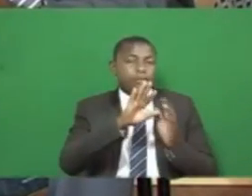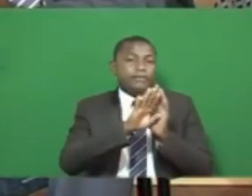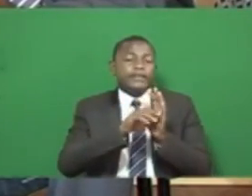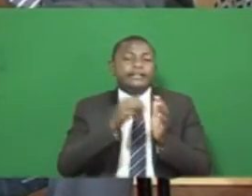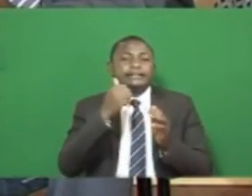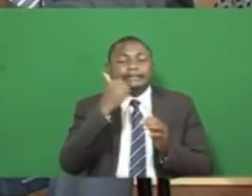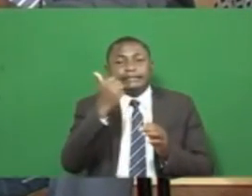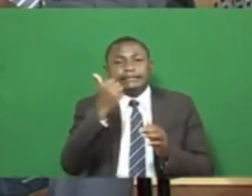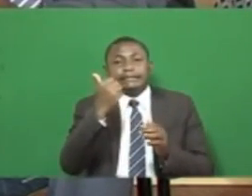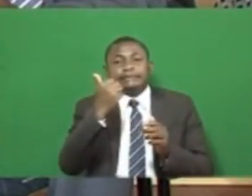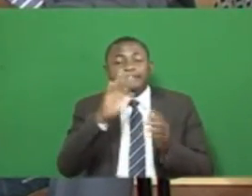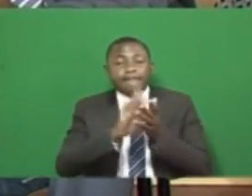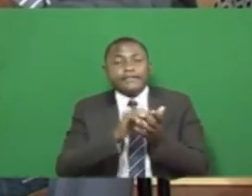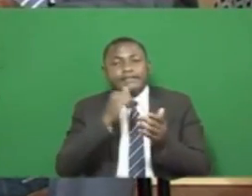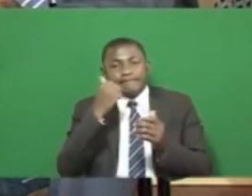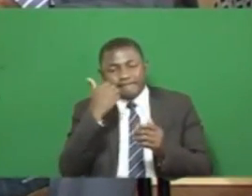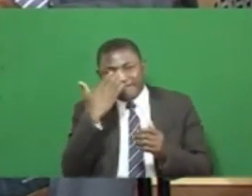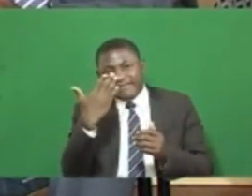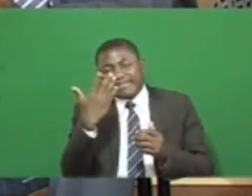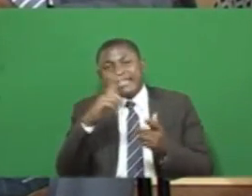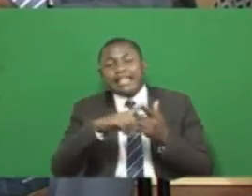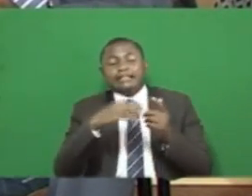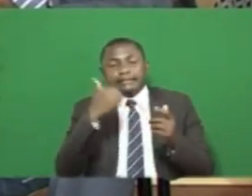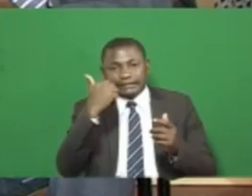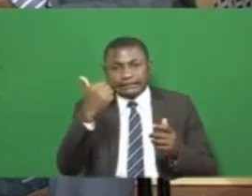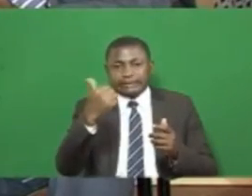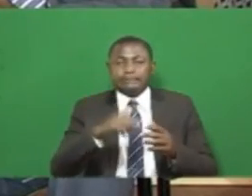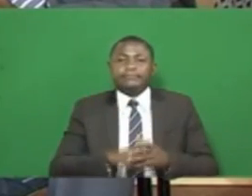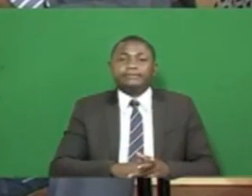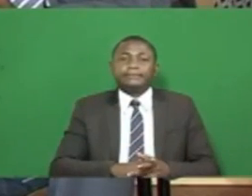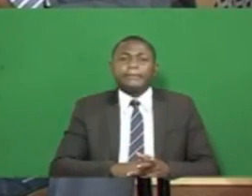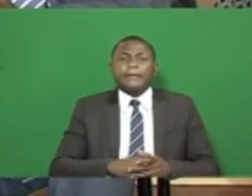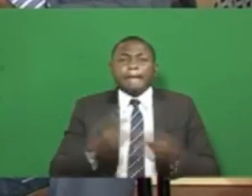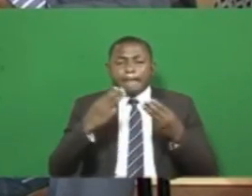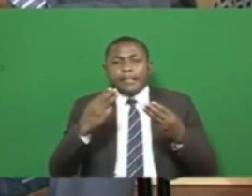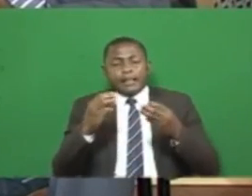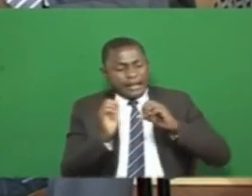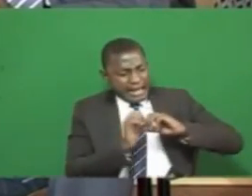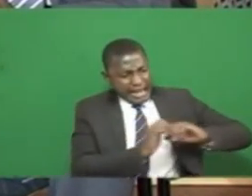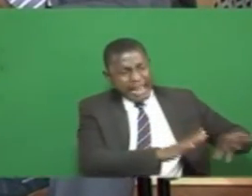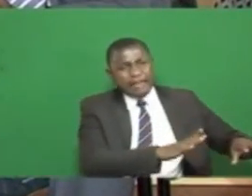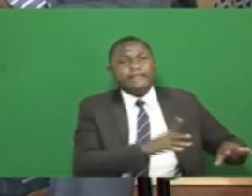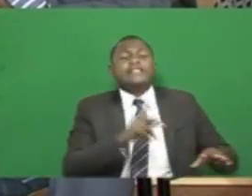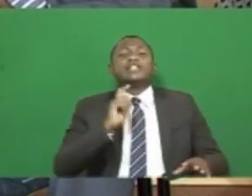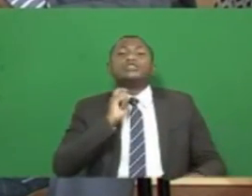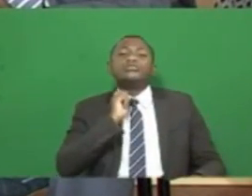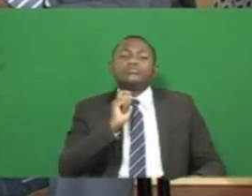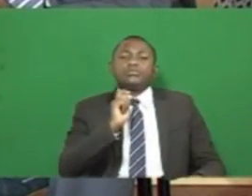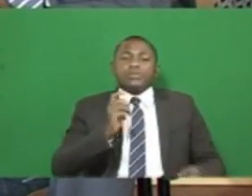wechipiri chapter 2, vesi ya 15 na 16. Right. Vakasiya nzira yakarurama,